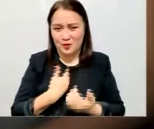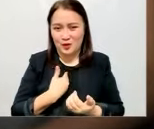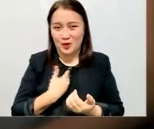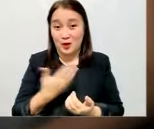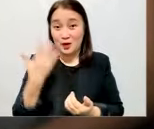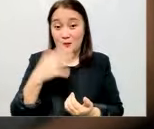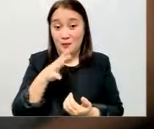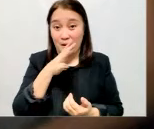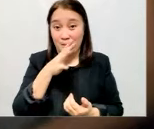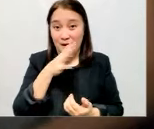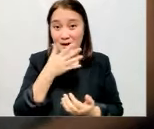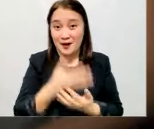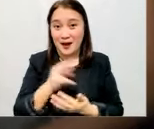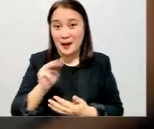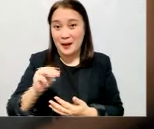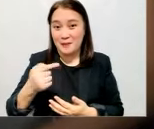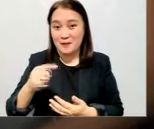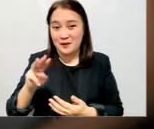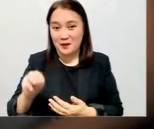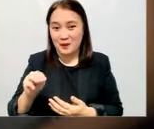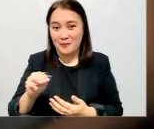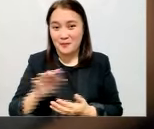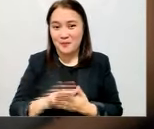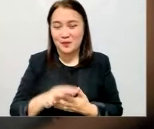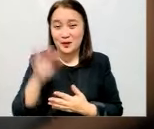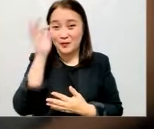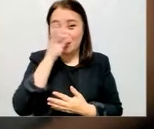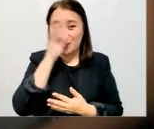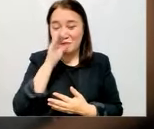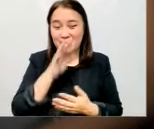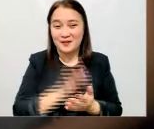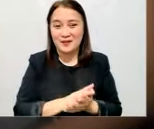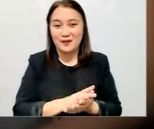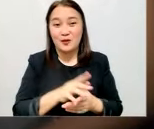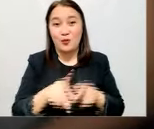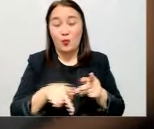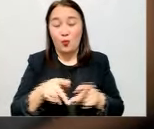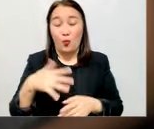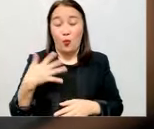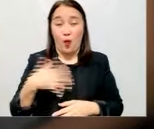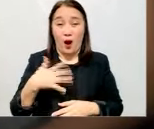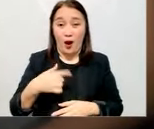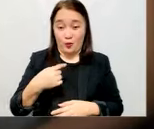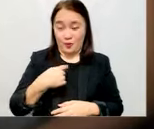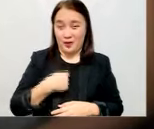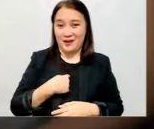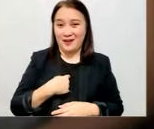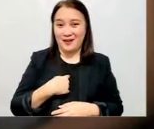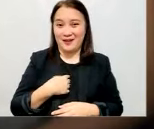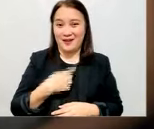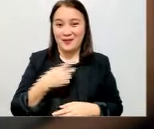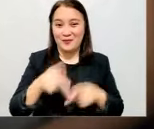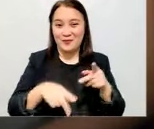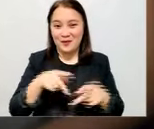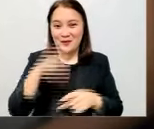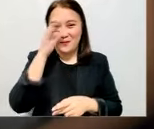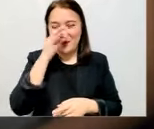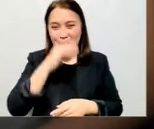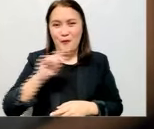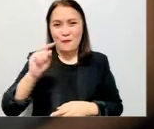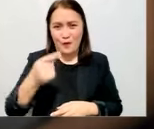video of me on MGM, like the Philippine news channel, and I was like, oh my God, that's me. And then I see them like, first